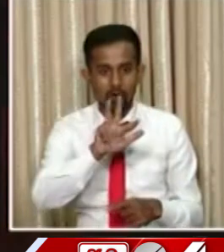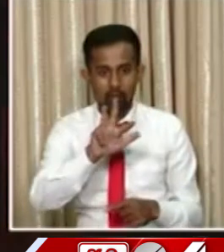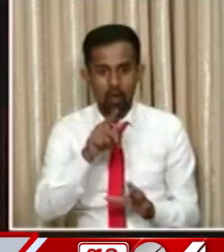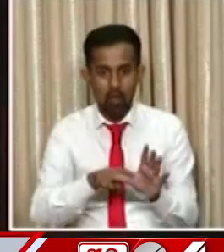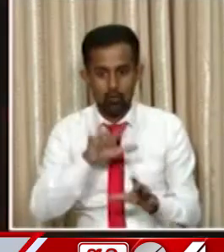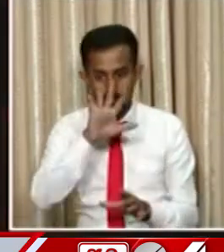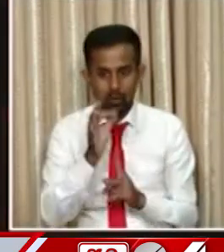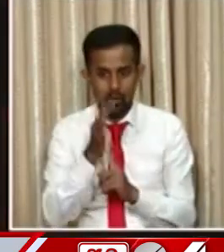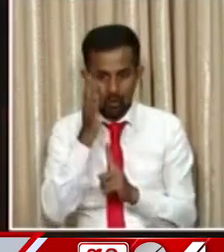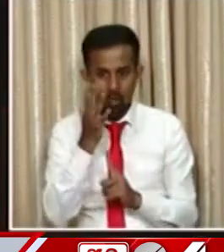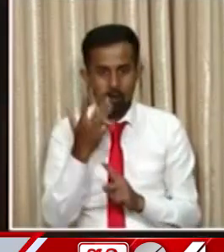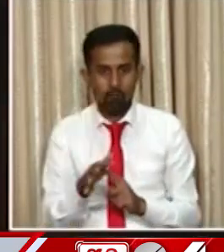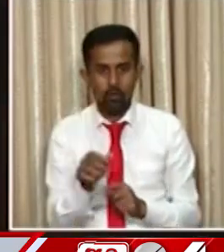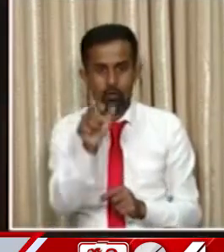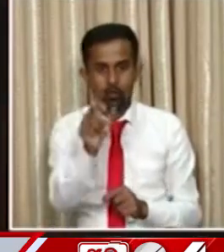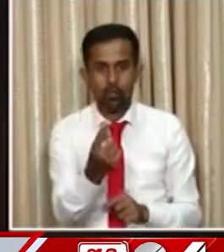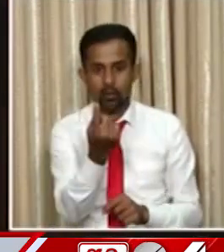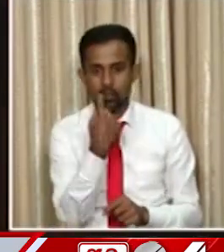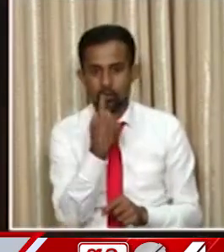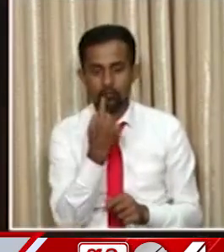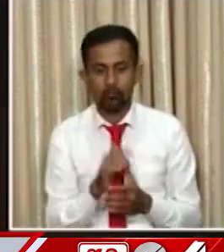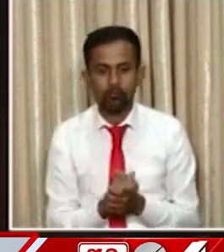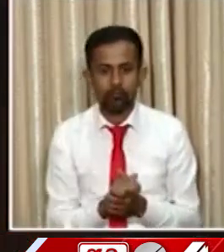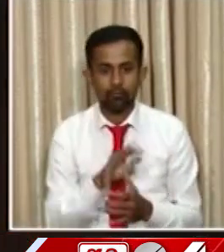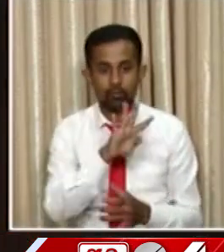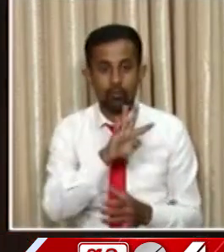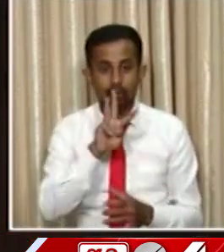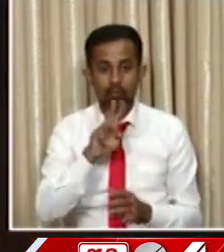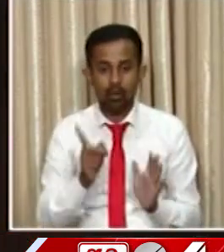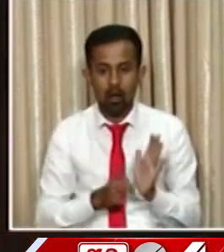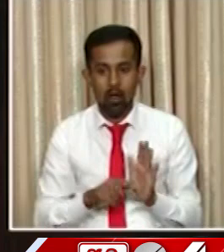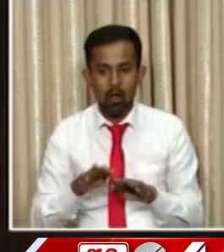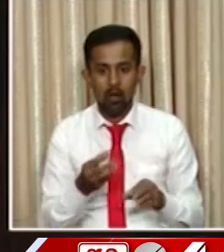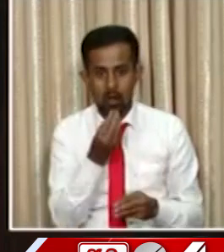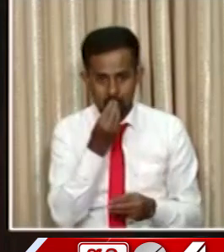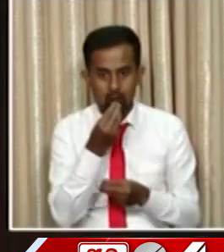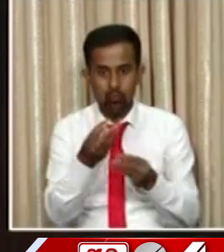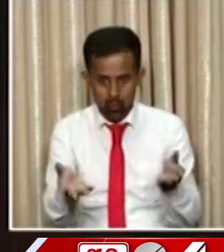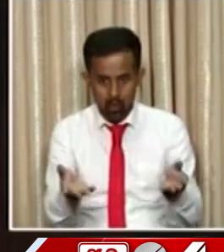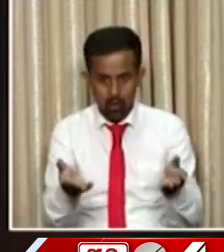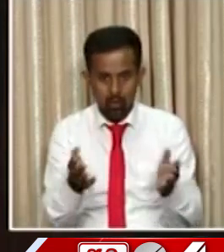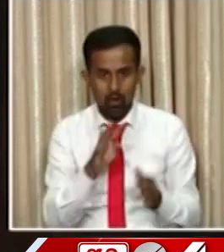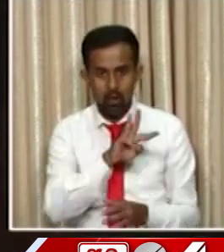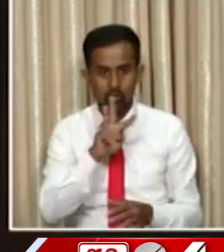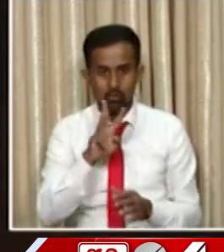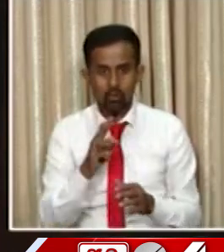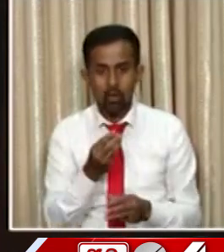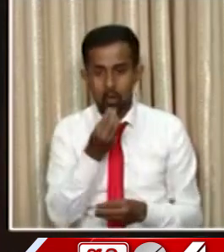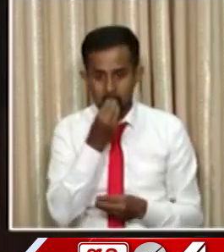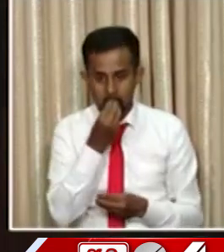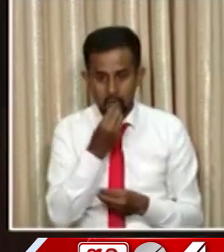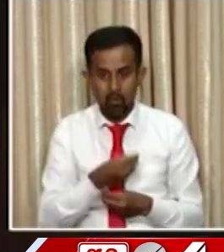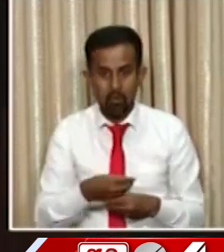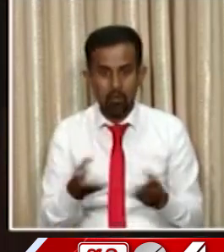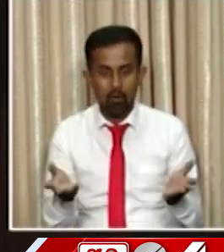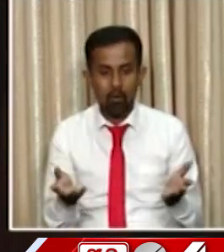හිටියේ ජනාධිපතිවරයවසෙන් දැන් ඔබතුමා කියනවා 43 ලක්ෂයකට ඛණ්ඩ දුන්නලු 43 ලක්ෂයක් මන්දපෝෂණය පෙන්නා කියලා ඔබතුමා